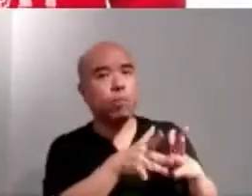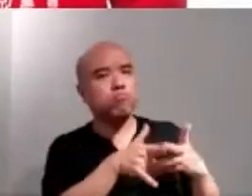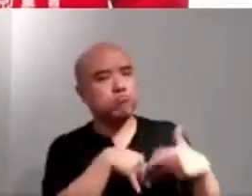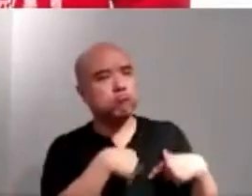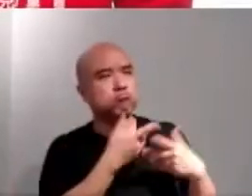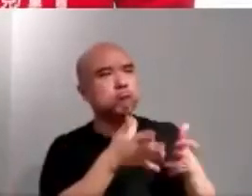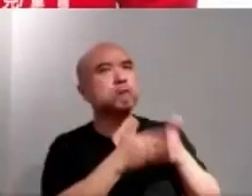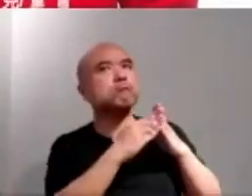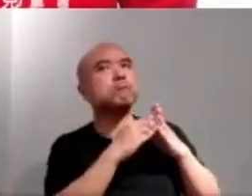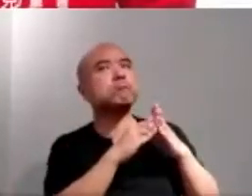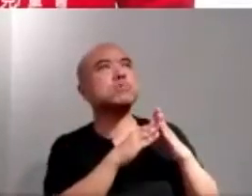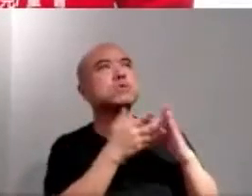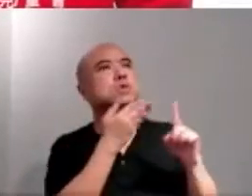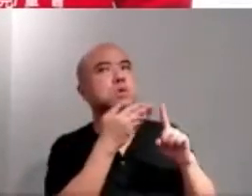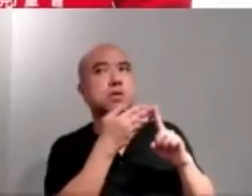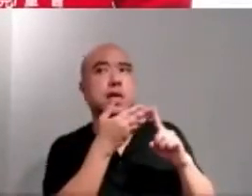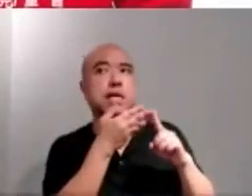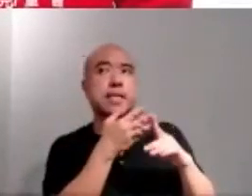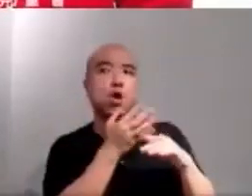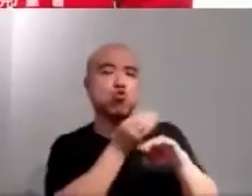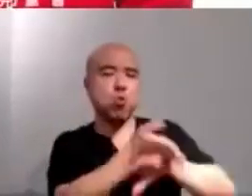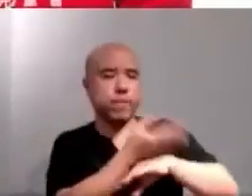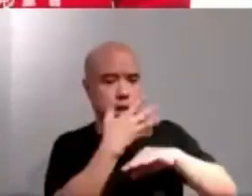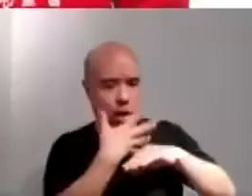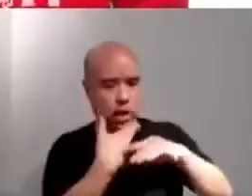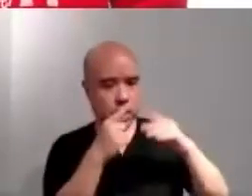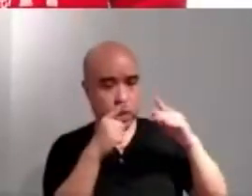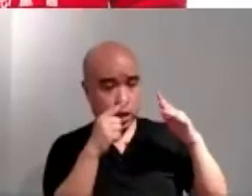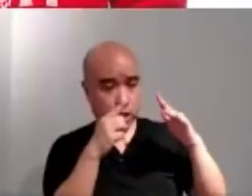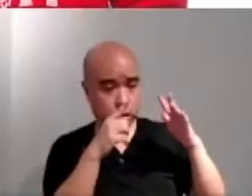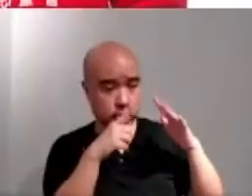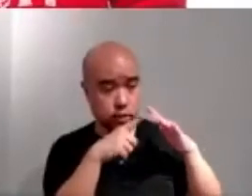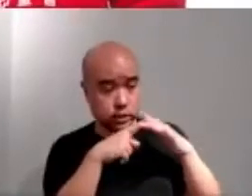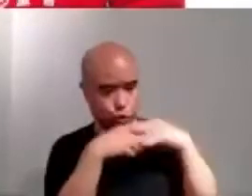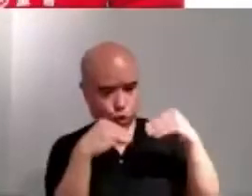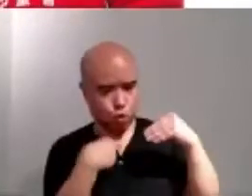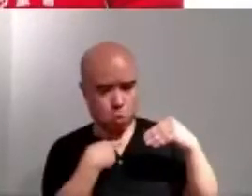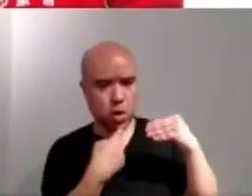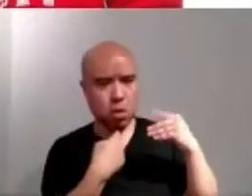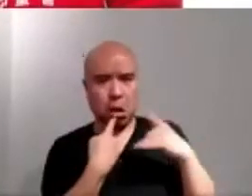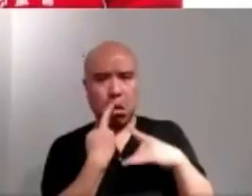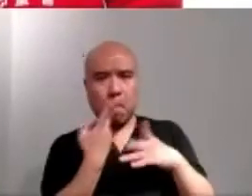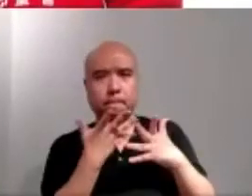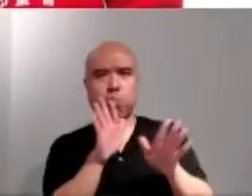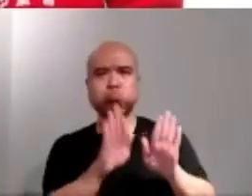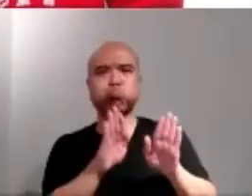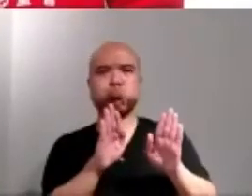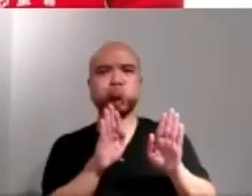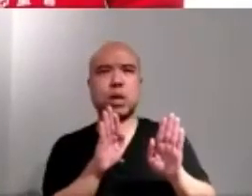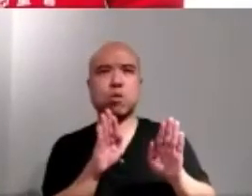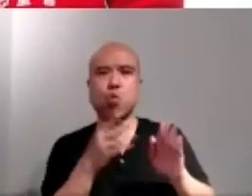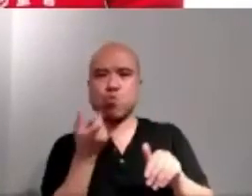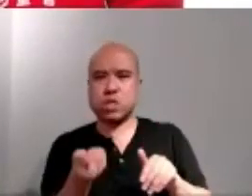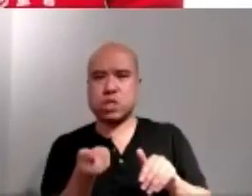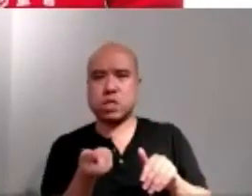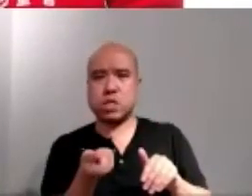為我哋見到社會上面其實對 SEN群體的支援其實嚴重咁唔足夠啦，亦都因為呢啲資源其實好散亂啦，所以令到